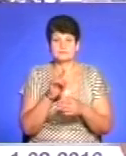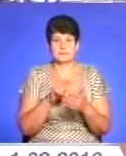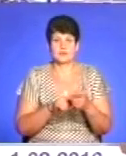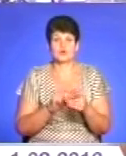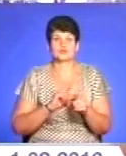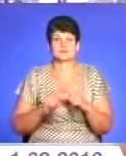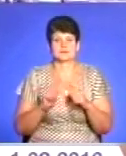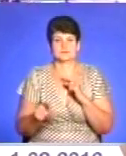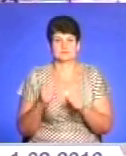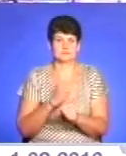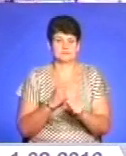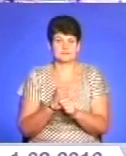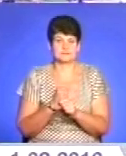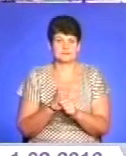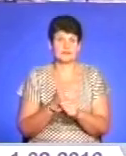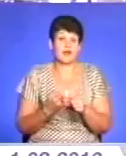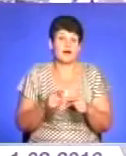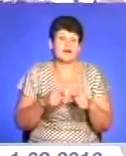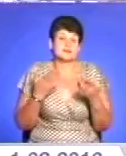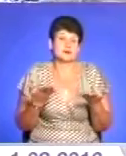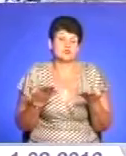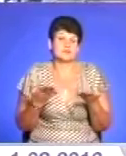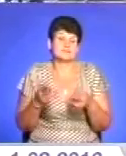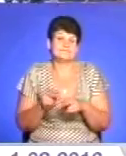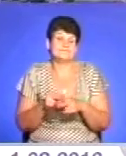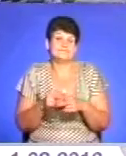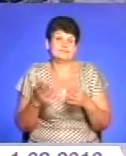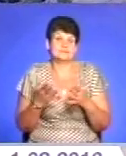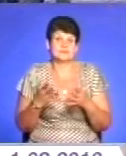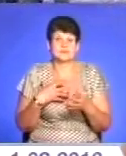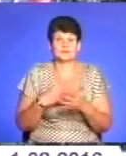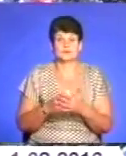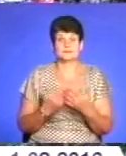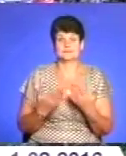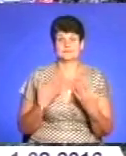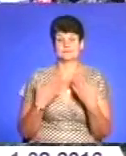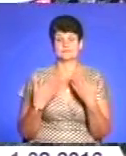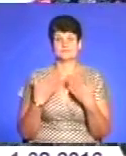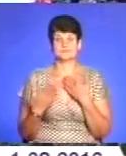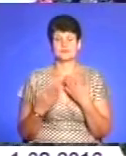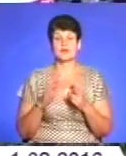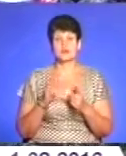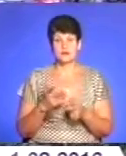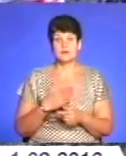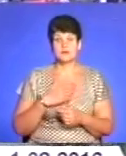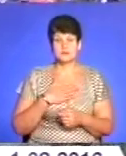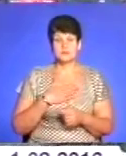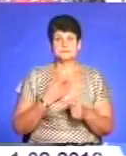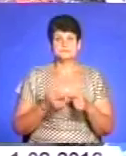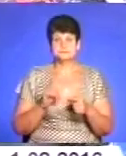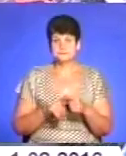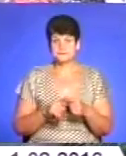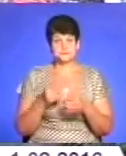швидко вступили. А це вже там коректувати наразі свої стосунки. Як на мене, це не відіграє